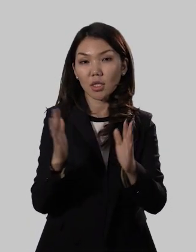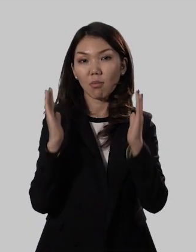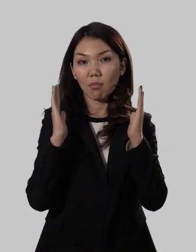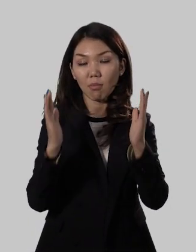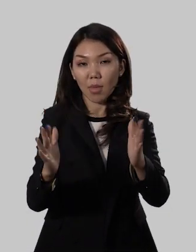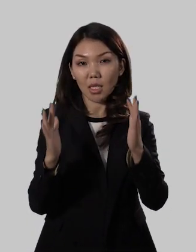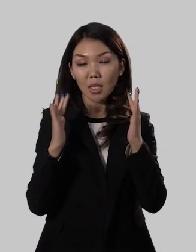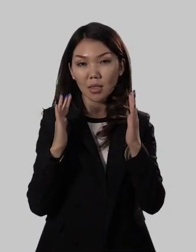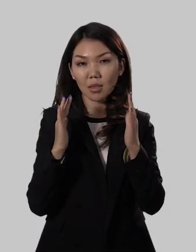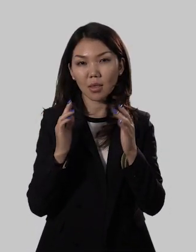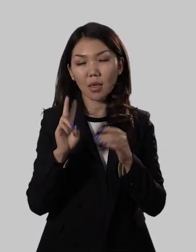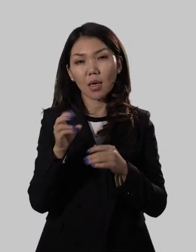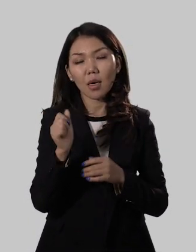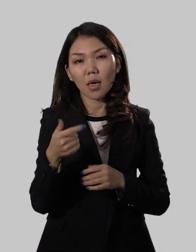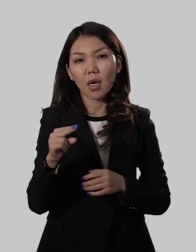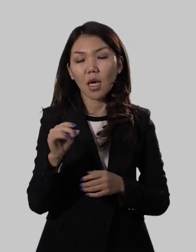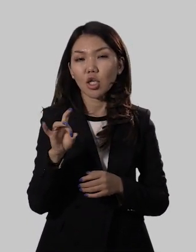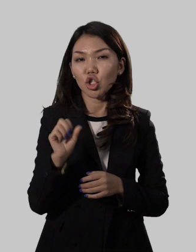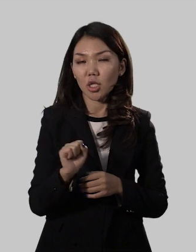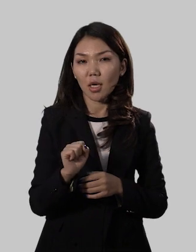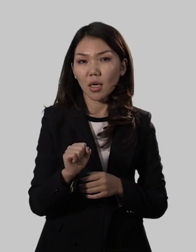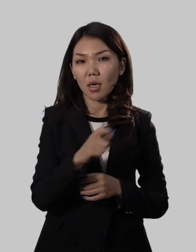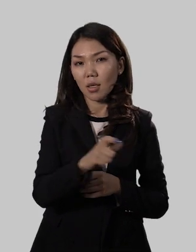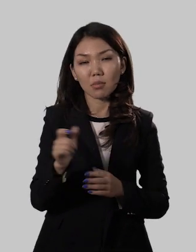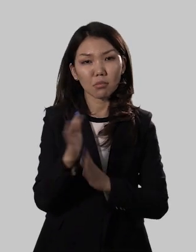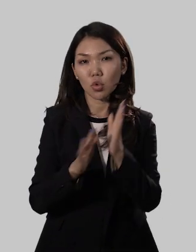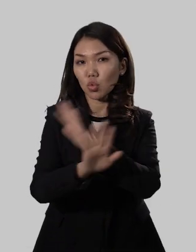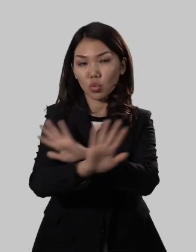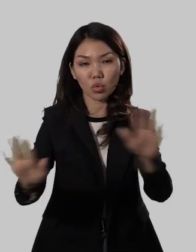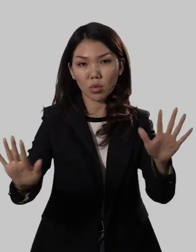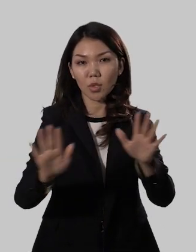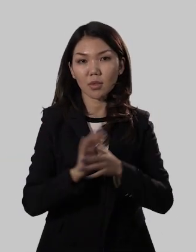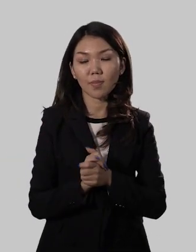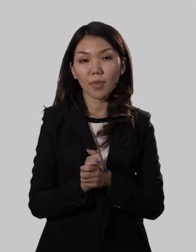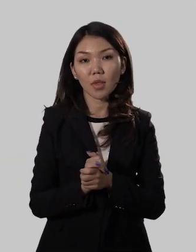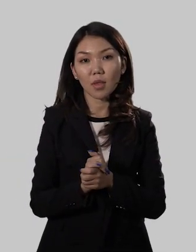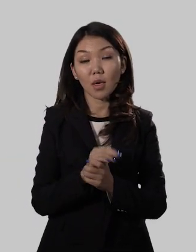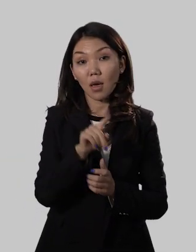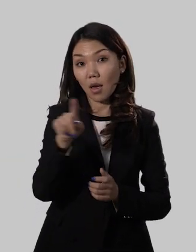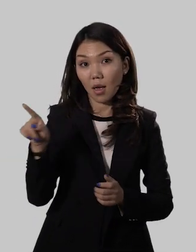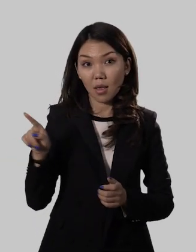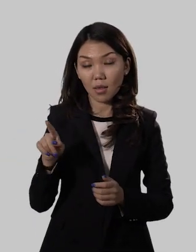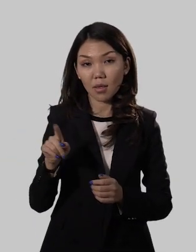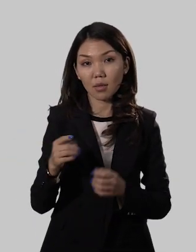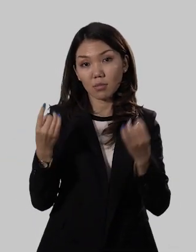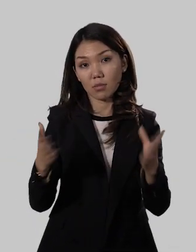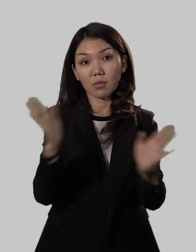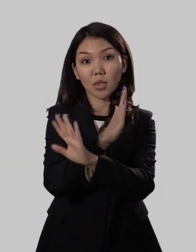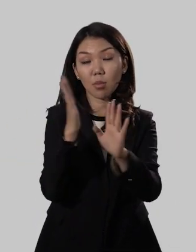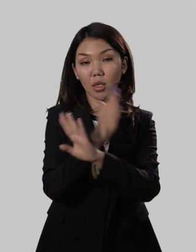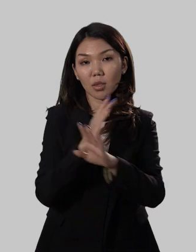Жаратылыш парктарындагы карагай, арча токойлору адам тарабынан өстүрүлгөн эмес. Алар